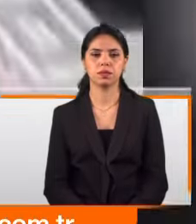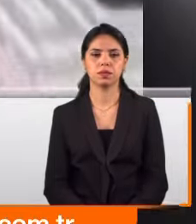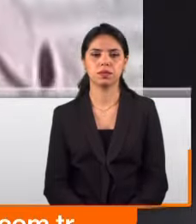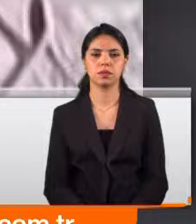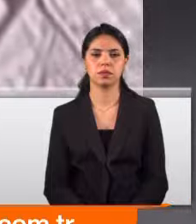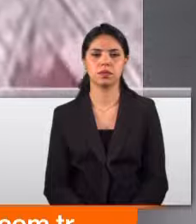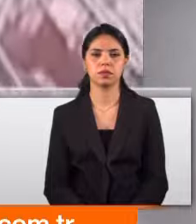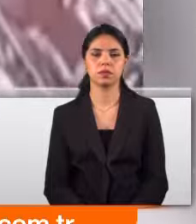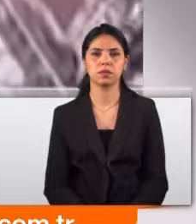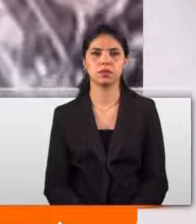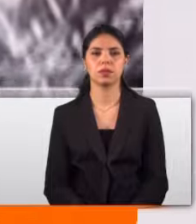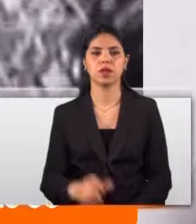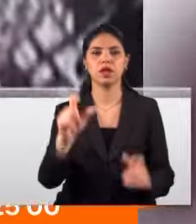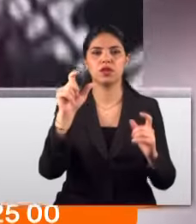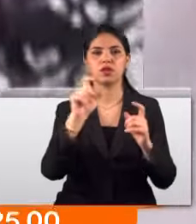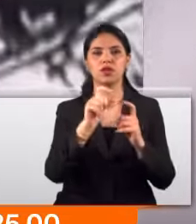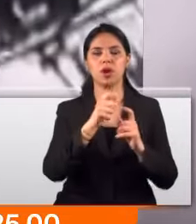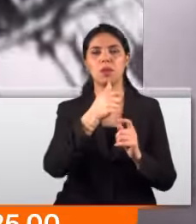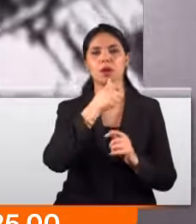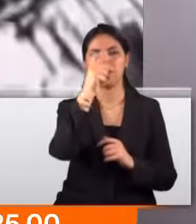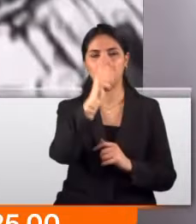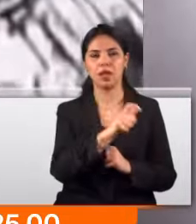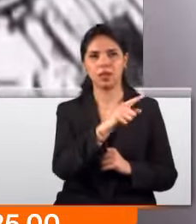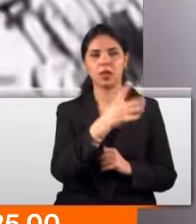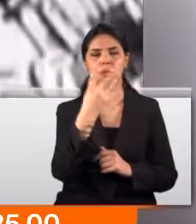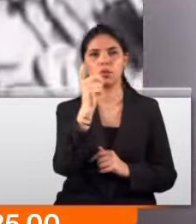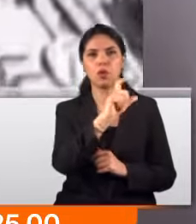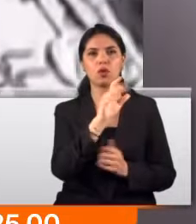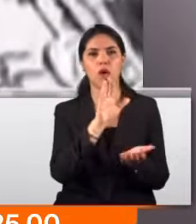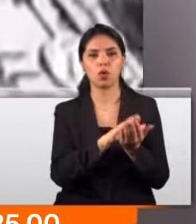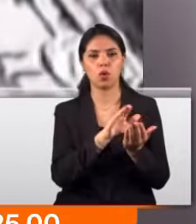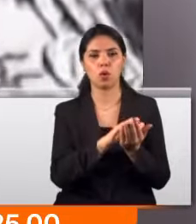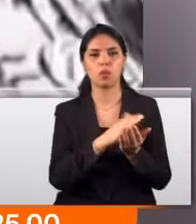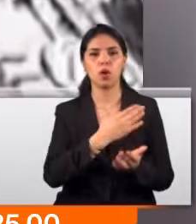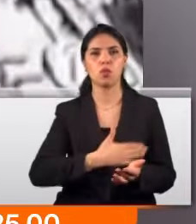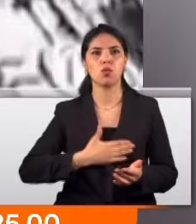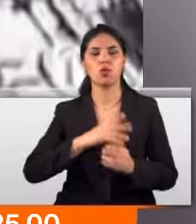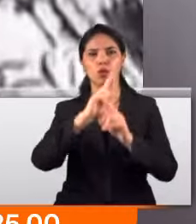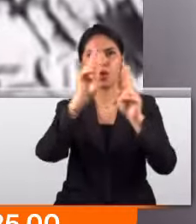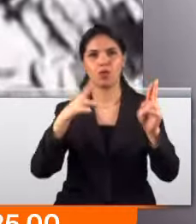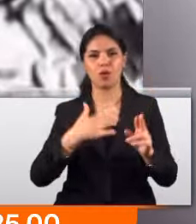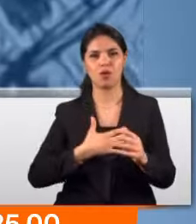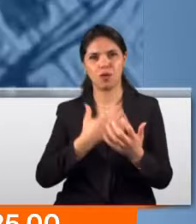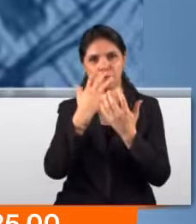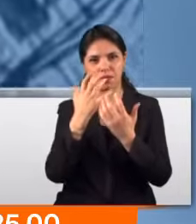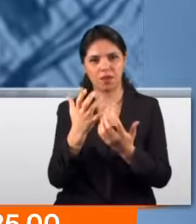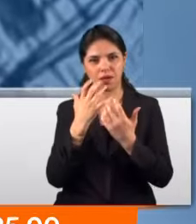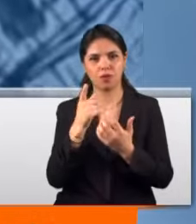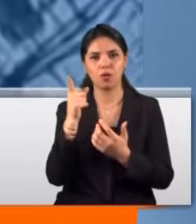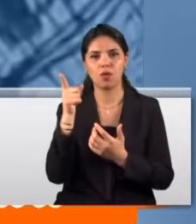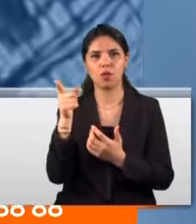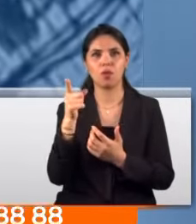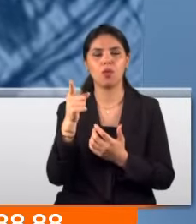var. Şaban Alper 4 aylık köpeği Zeyna'yı Bursa Kestel'deki hırdavat dükkanının önünde besliyordu. O